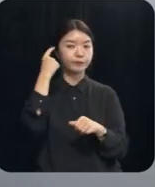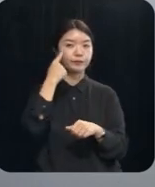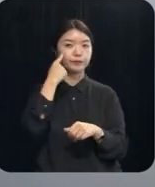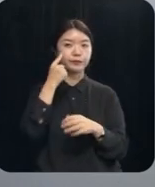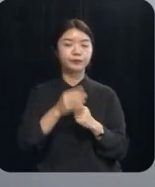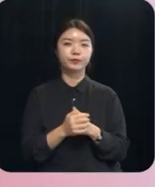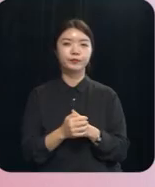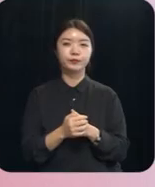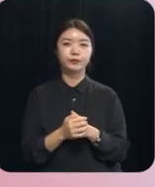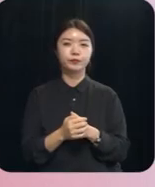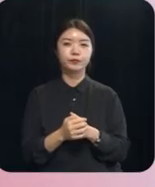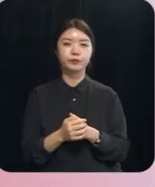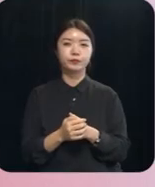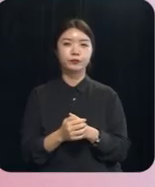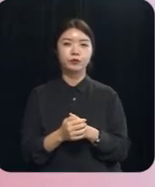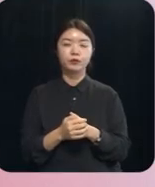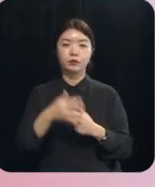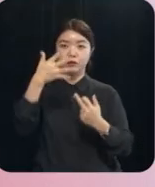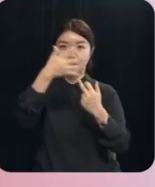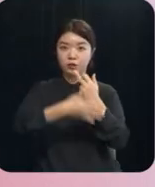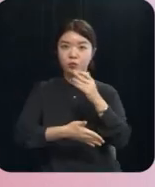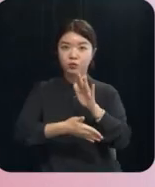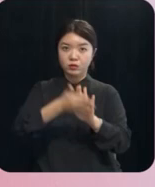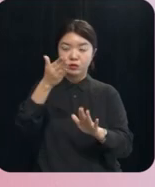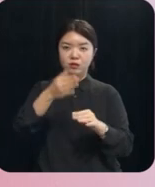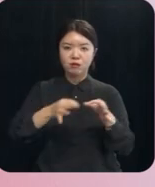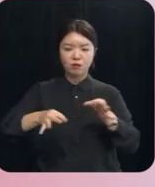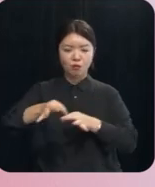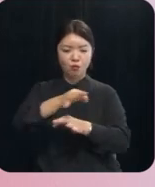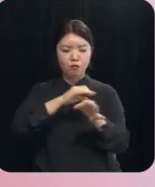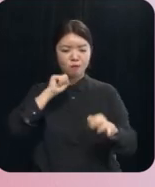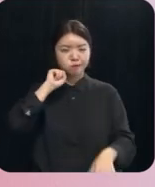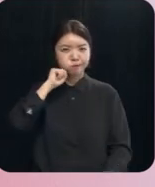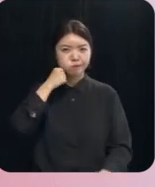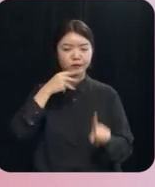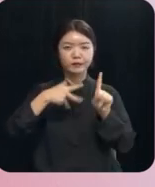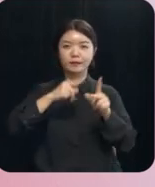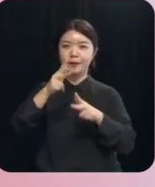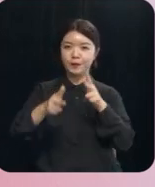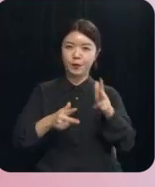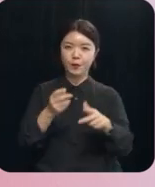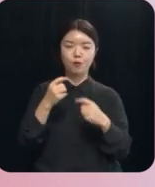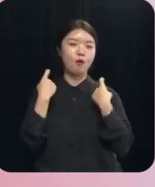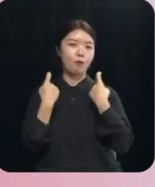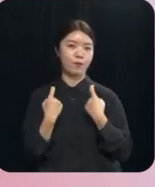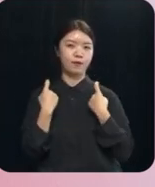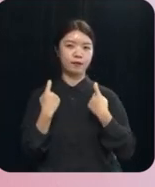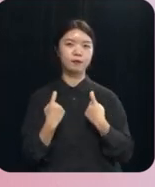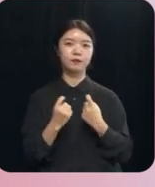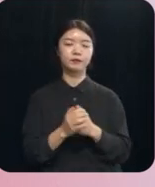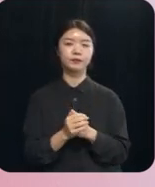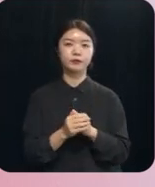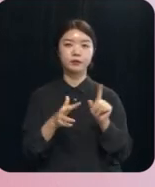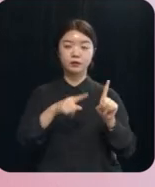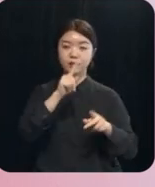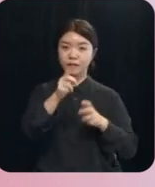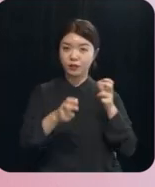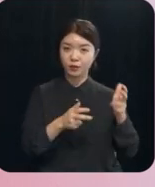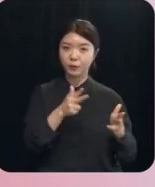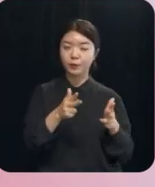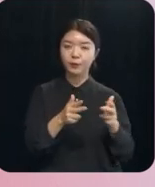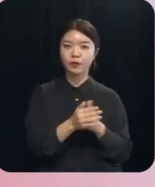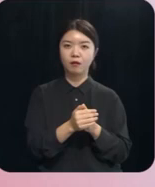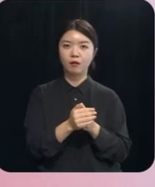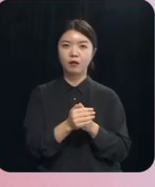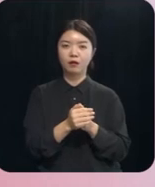네. 서귀포시의 경제주축은 1차 산업과 관광입니다. 1차 산업은